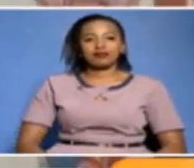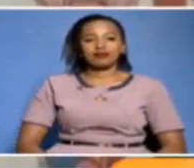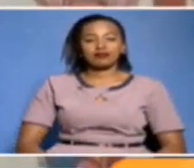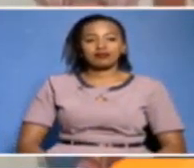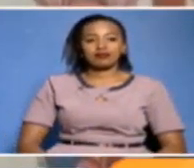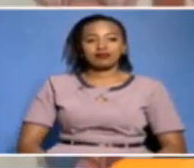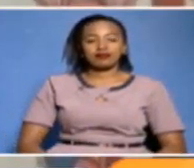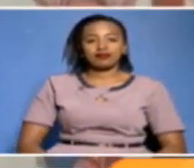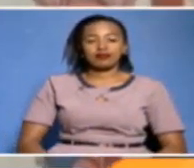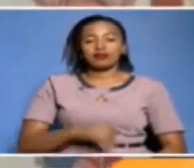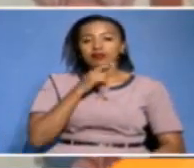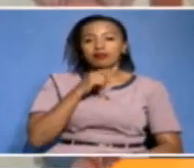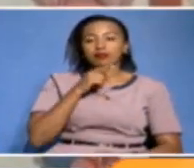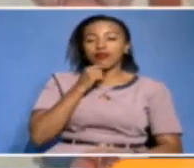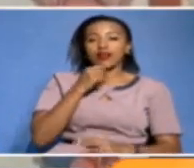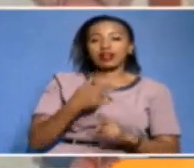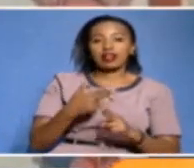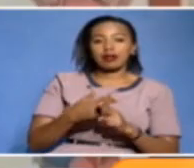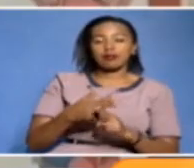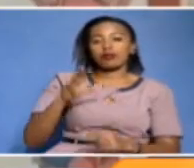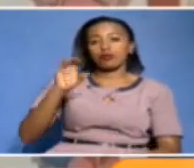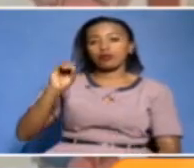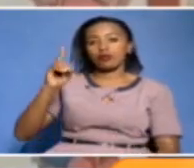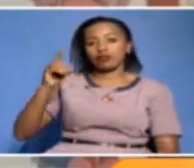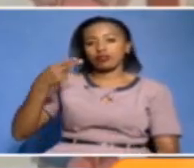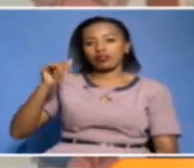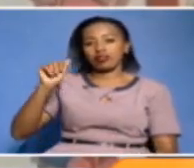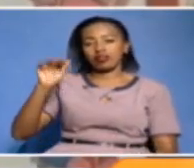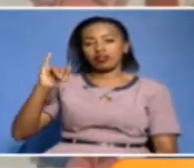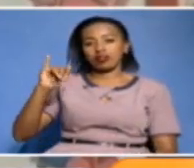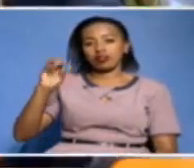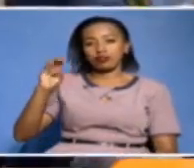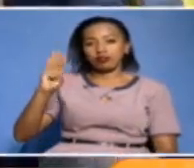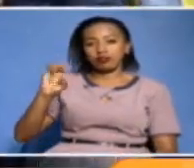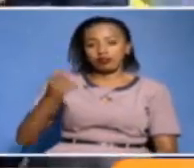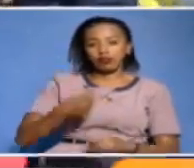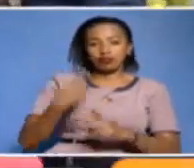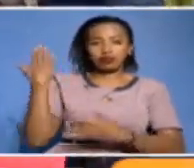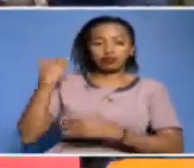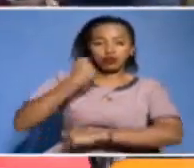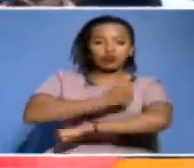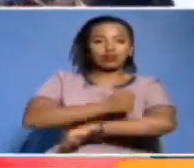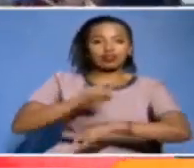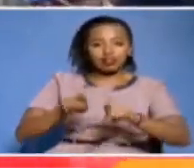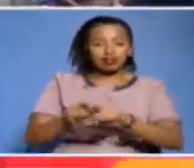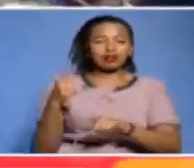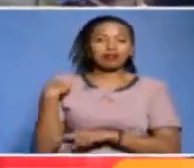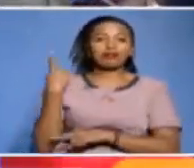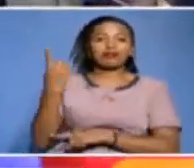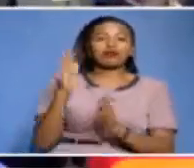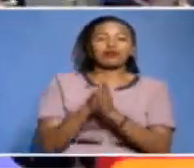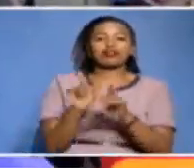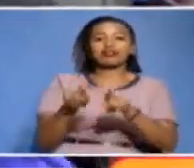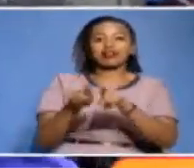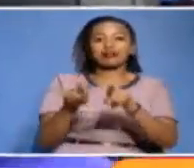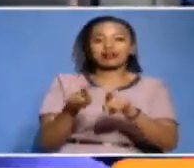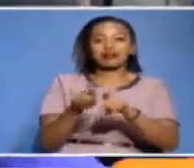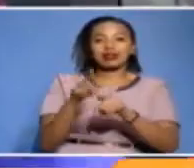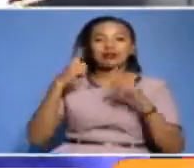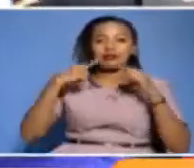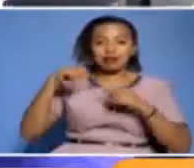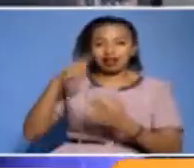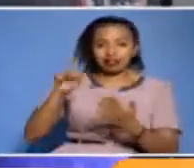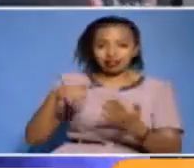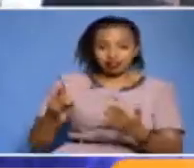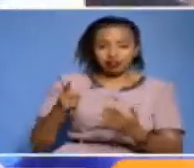Rawlings Odhiambo wa shule ya Kakamega Hill pia alikuwa wa kwanza na alama kama hizo. Bali na kwamba wanafunzi hao walipata alama sawa,